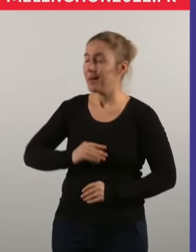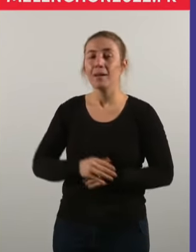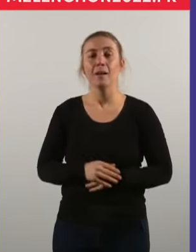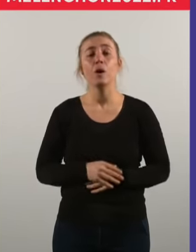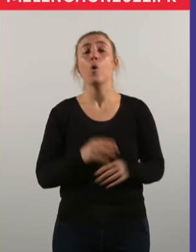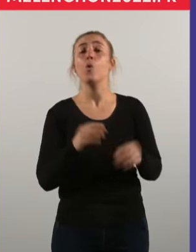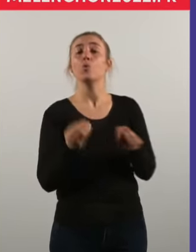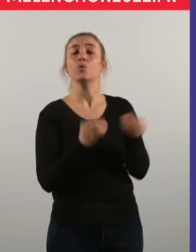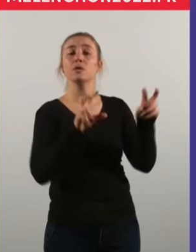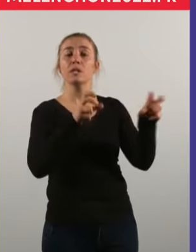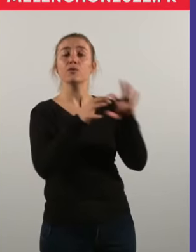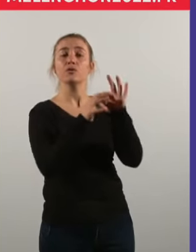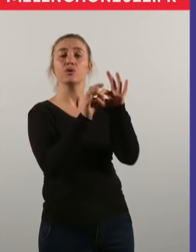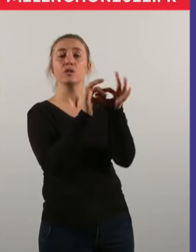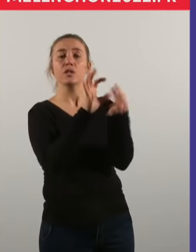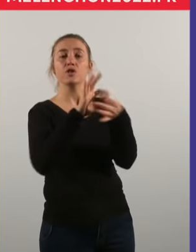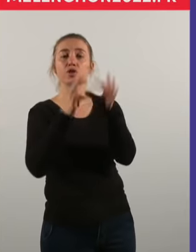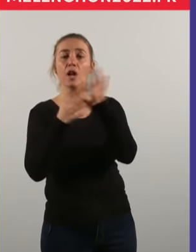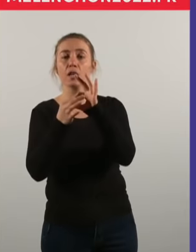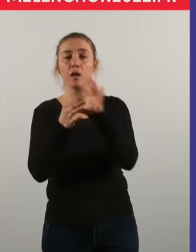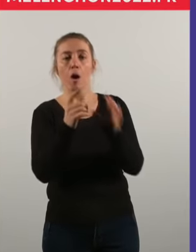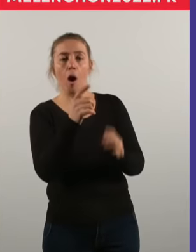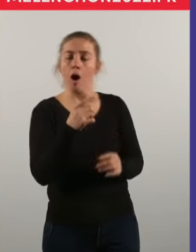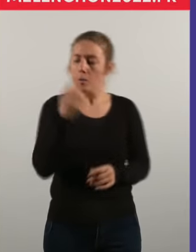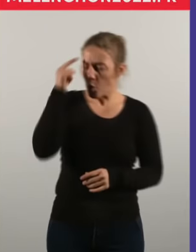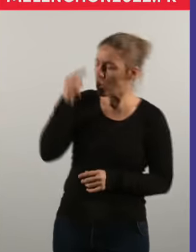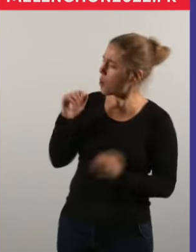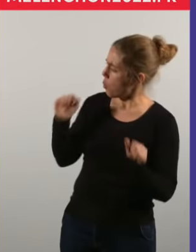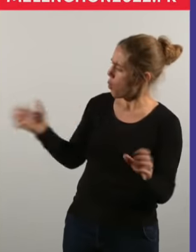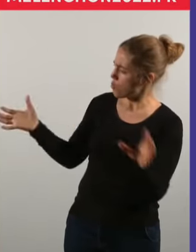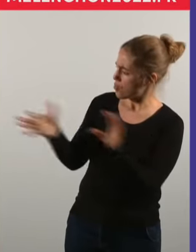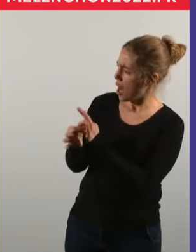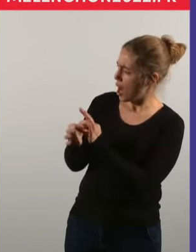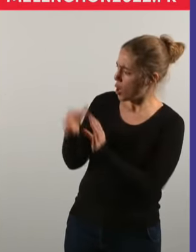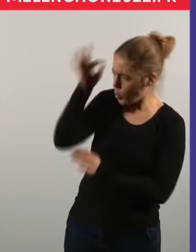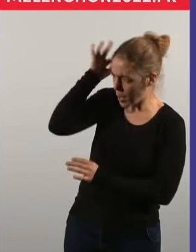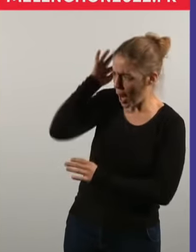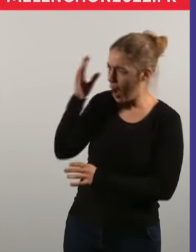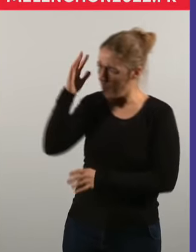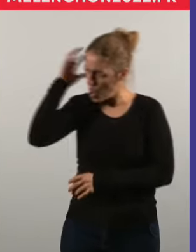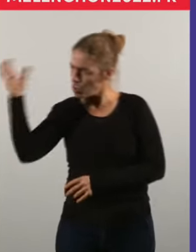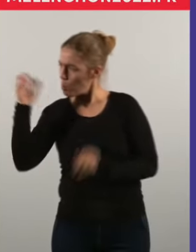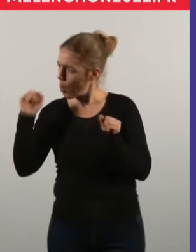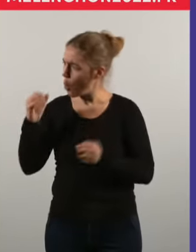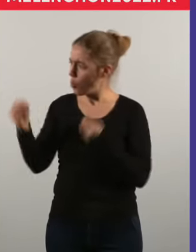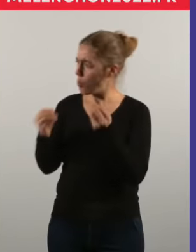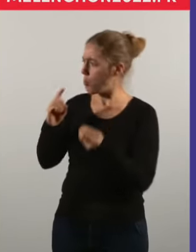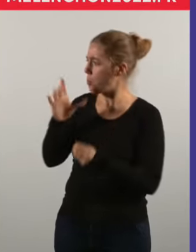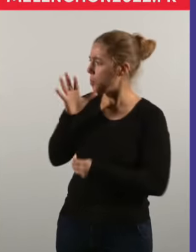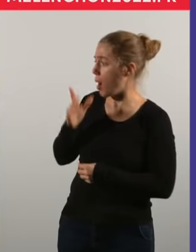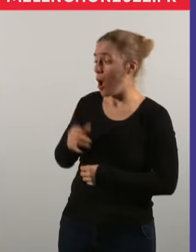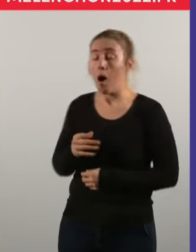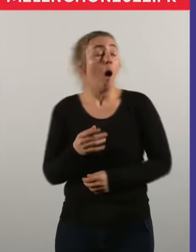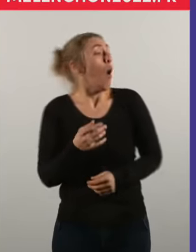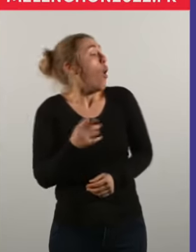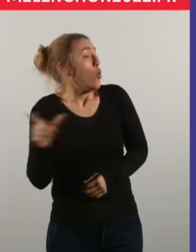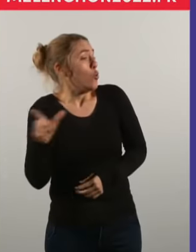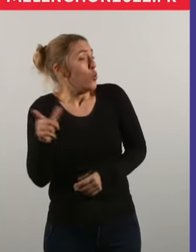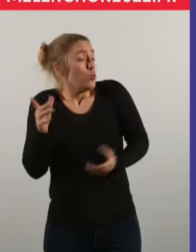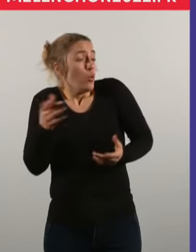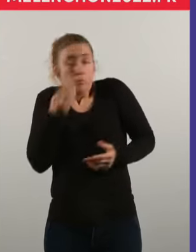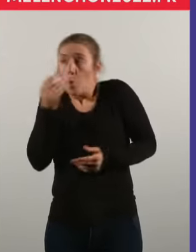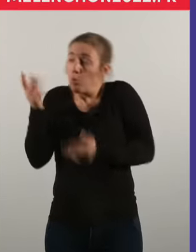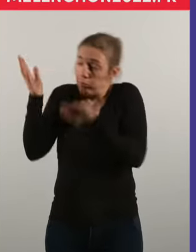préoccuper de savoir si vraiment je vais pouvoir m'entendre avec Christiane Taubira. Je m'entends très bien, je la connais. C'est une femme très sympathique. Il se trouve qu'on n'est pas tout à fait